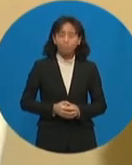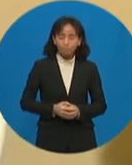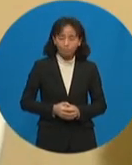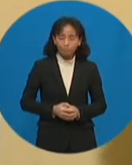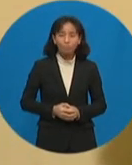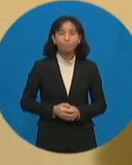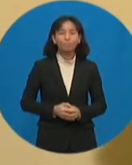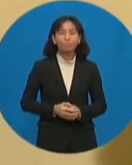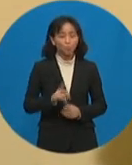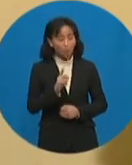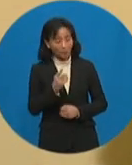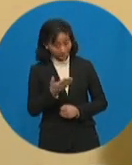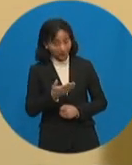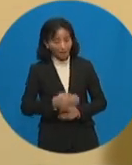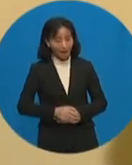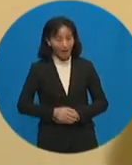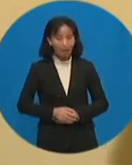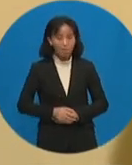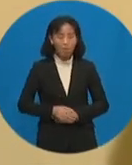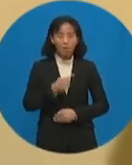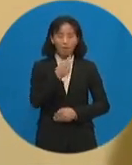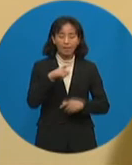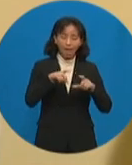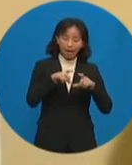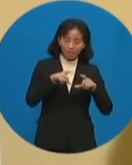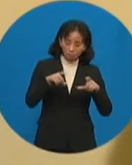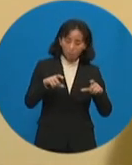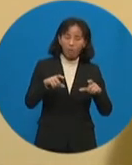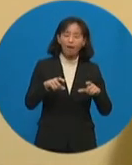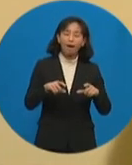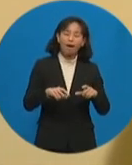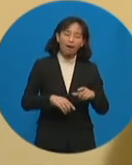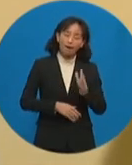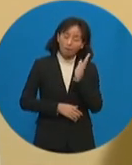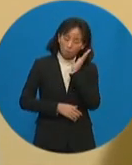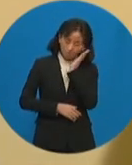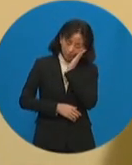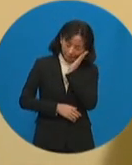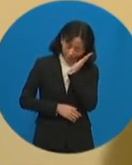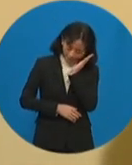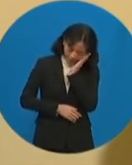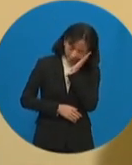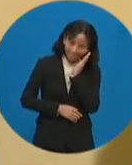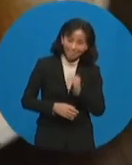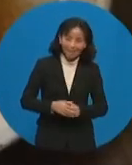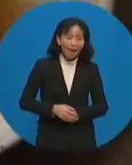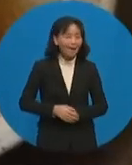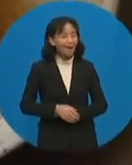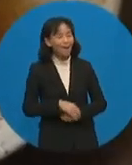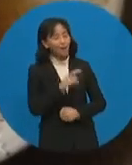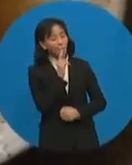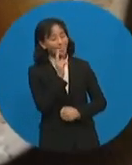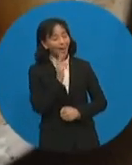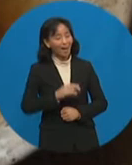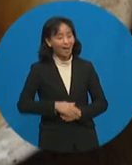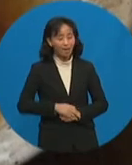どうですか？ うん、大根に味が染み込んでいてとっても美味しいです。 いや、よかったです。本当に。 こちらどなたが